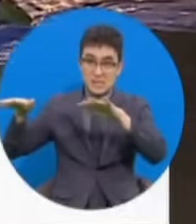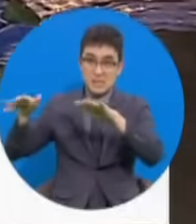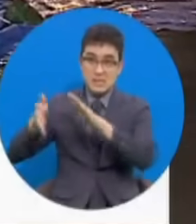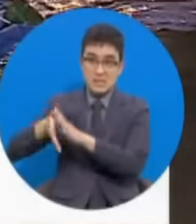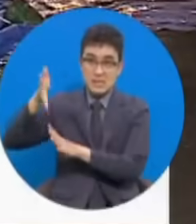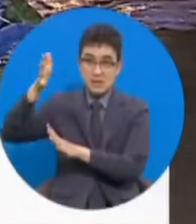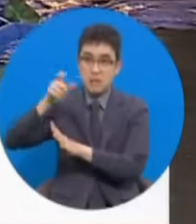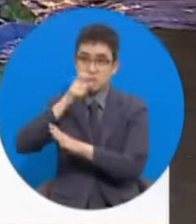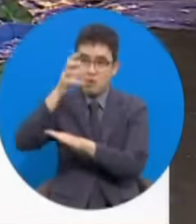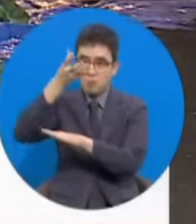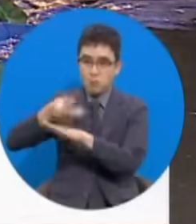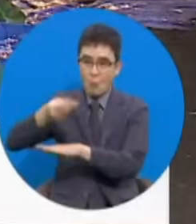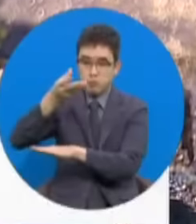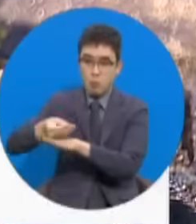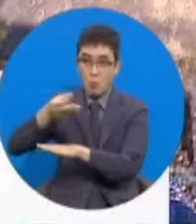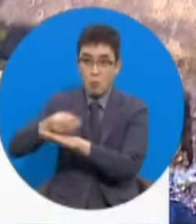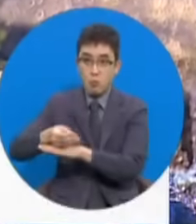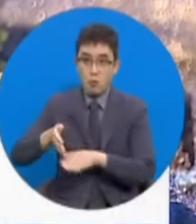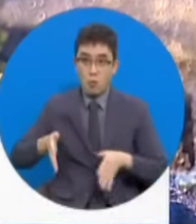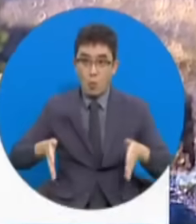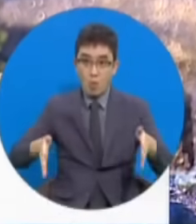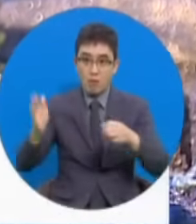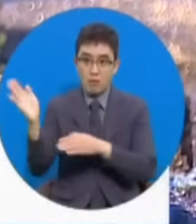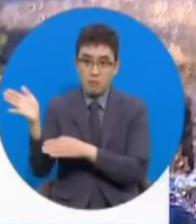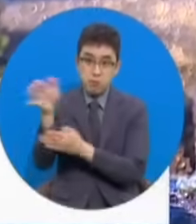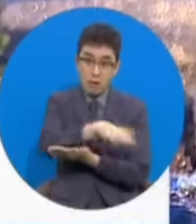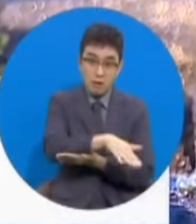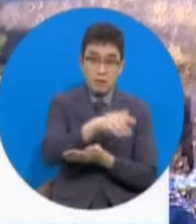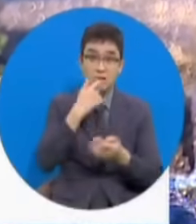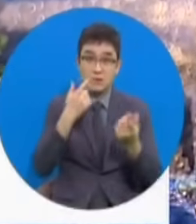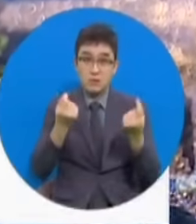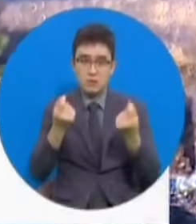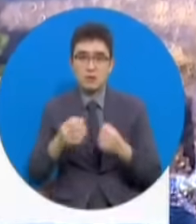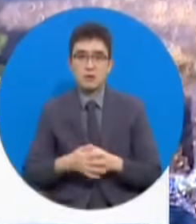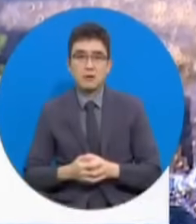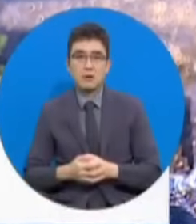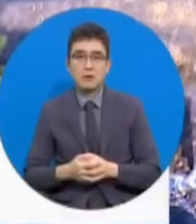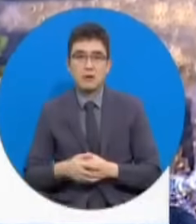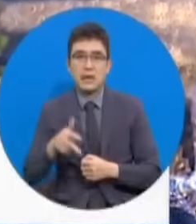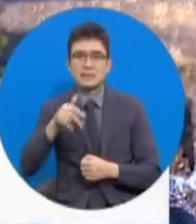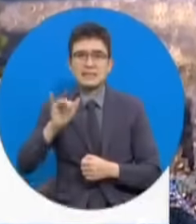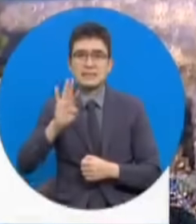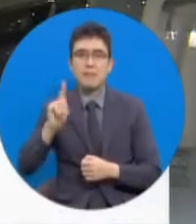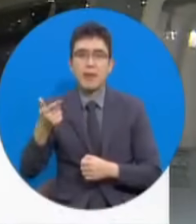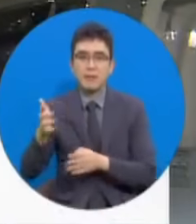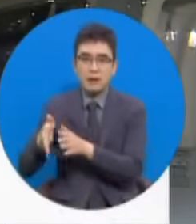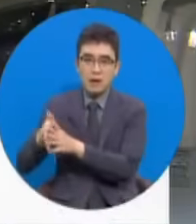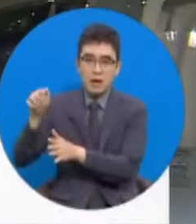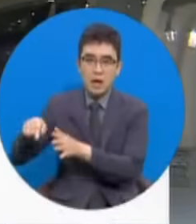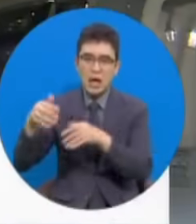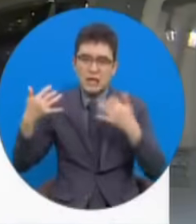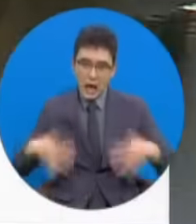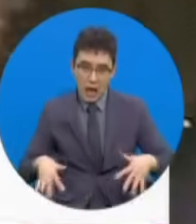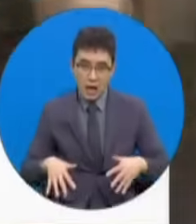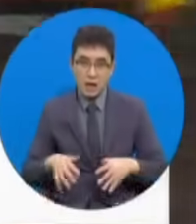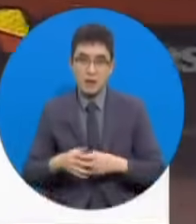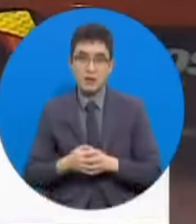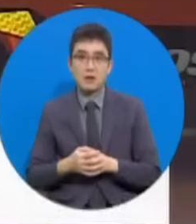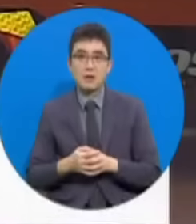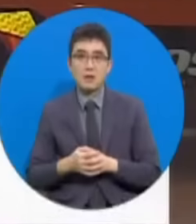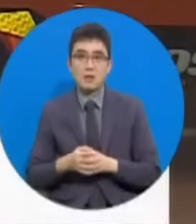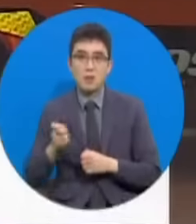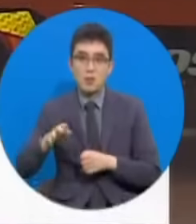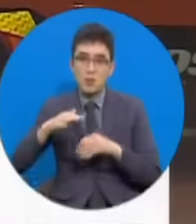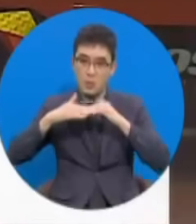집안이 이제 물을 머금었기 때문에 도로에 축대가 무너지는 겁니까? 그러면 그렇죠. 지반도 약해지기 때문에 꺼질 수도 있고요. 그리고